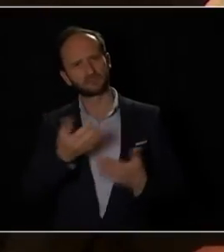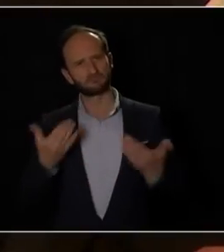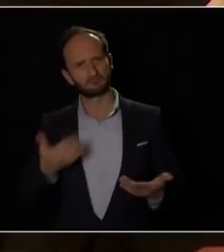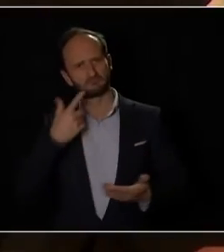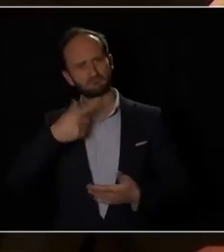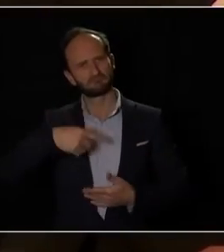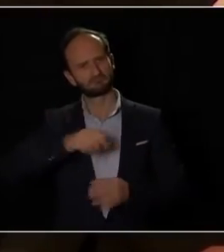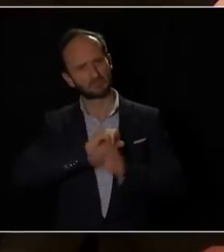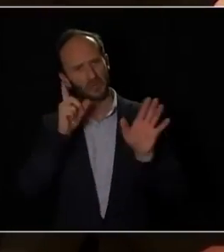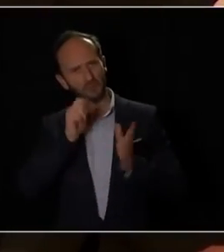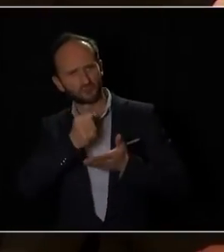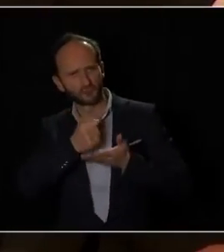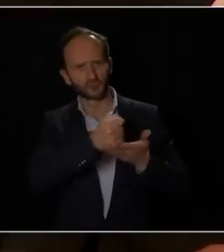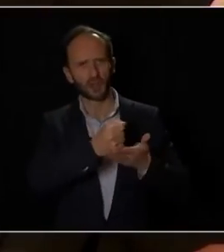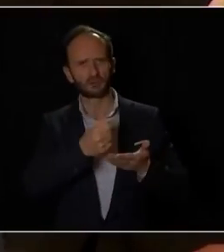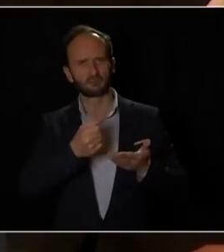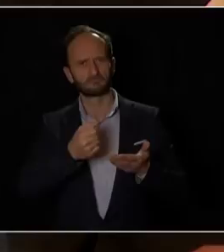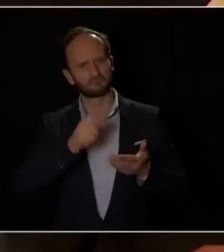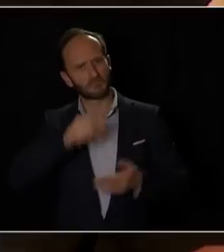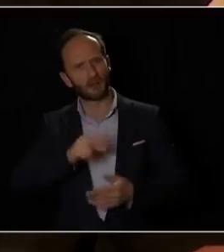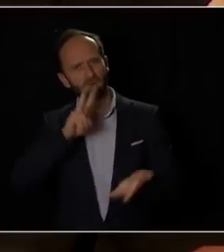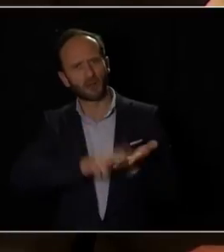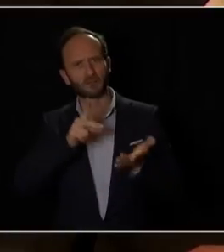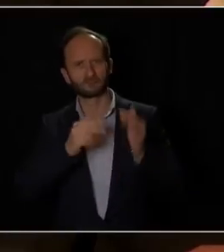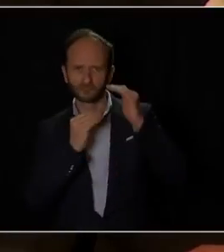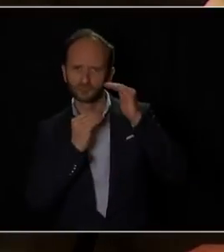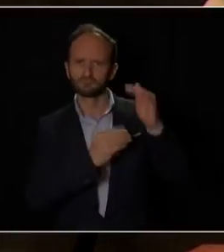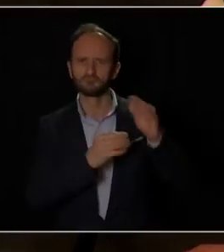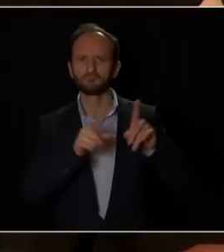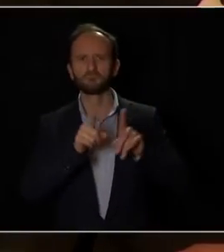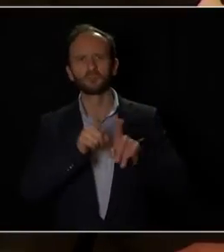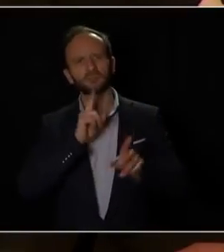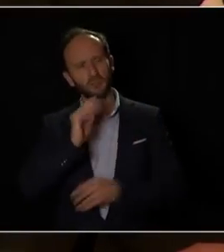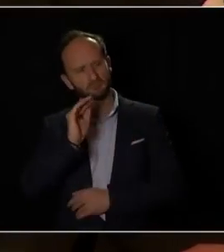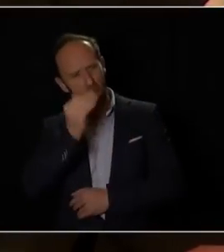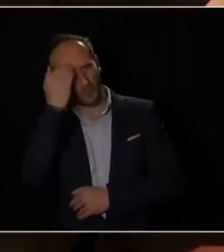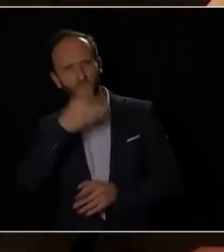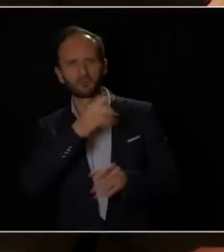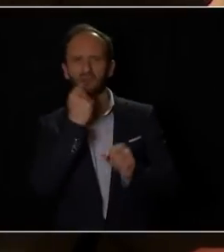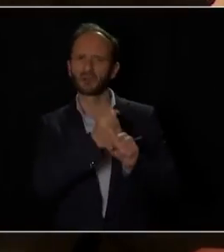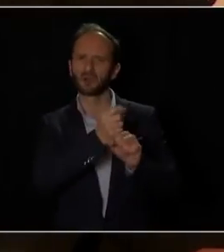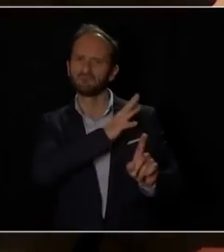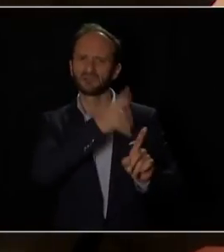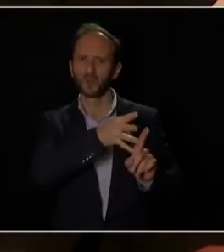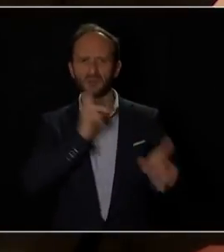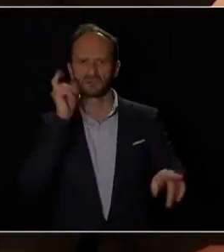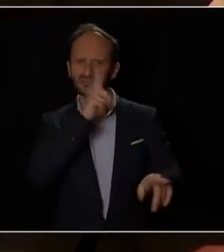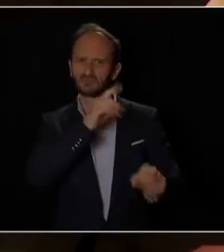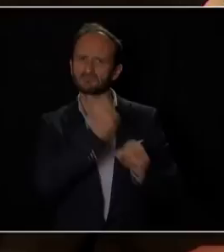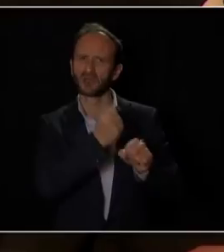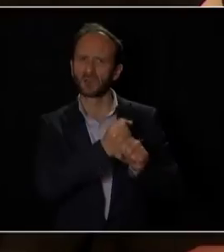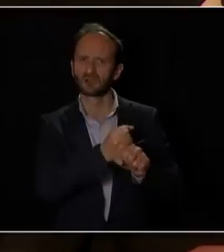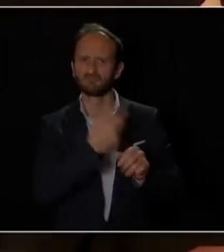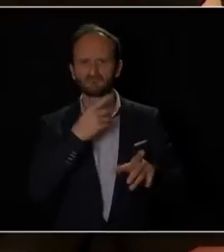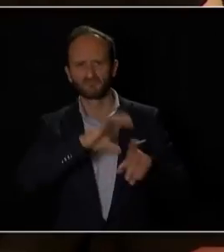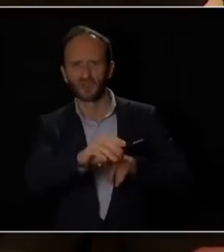soutien, notre confiance et surtout notre reconnaissance pour la mission exigeante, difficile, qu'ils remplissent